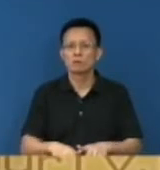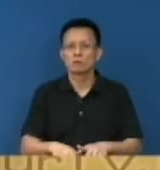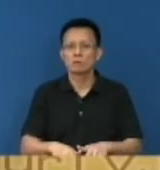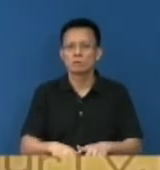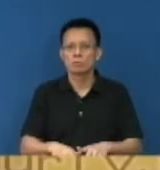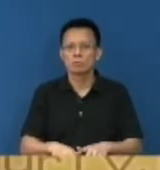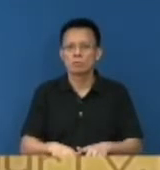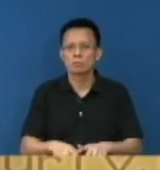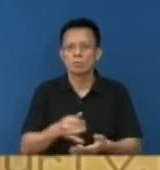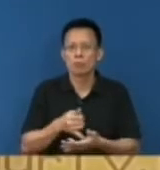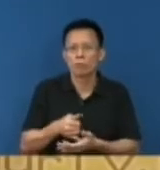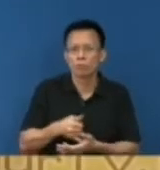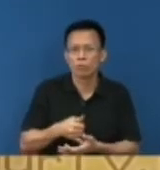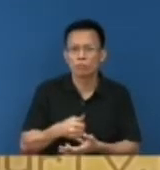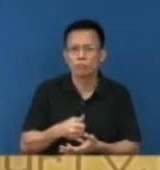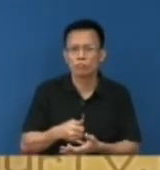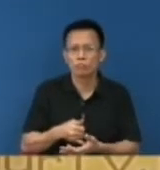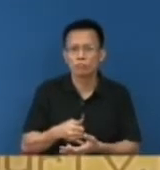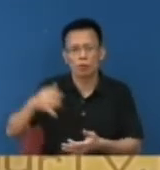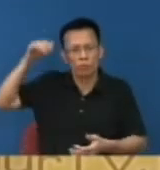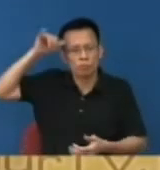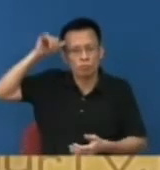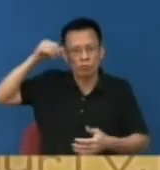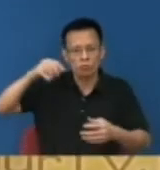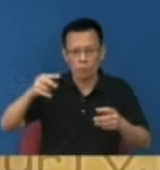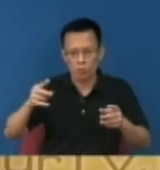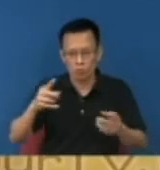懦弱和暴力之間，他可能選暴力。